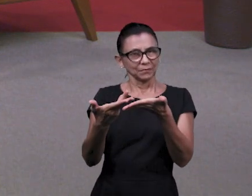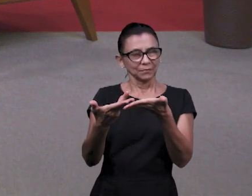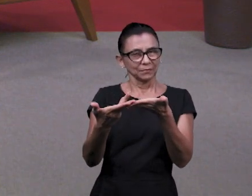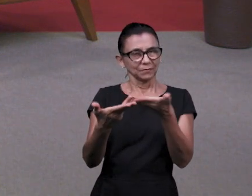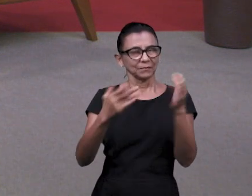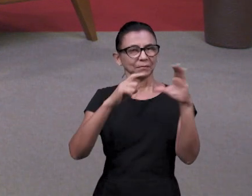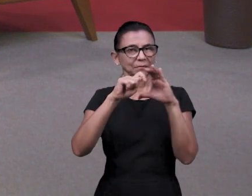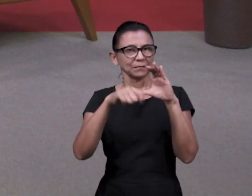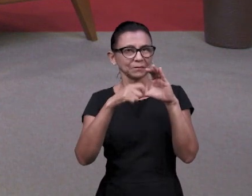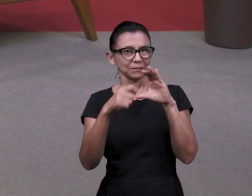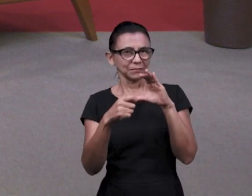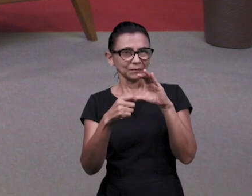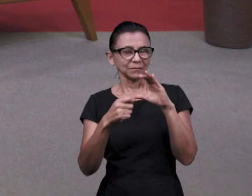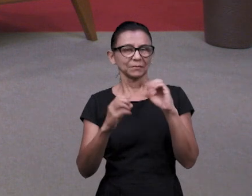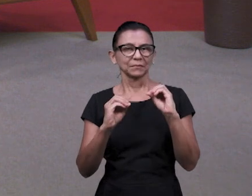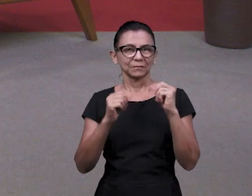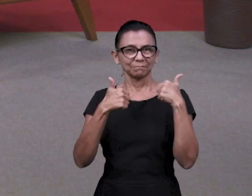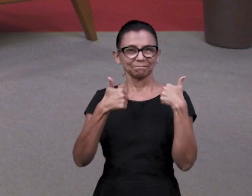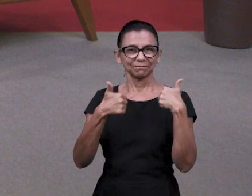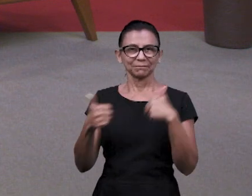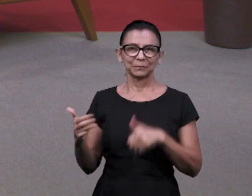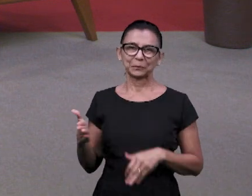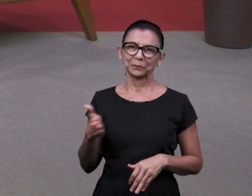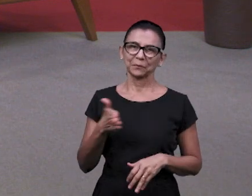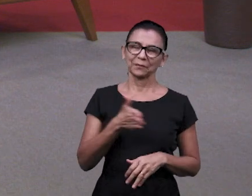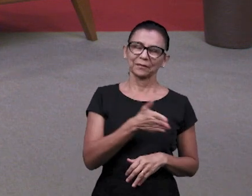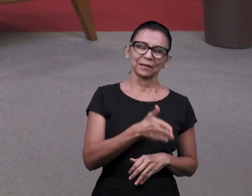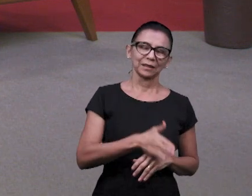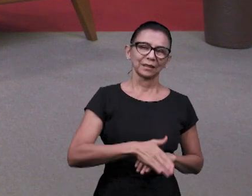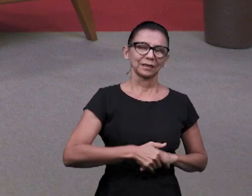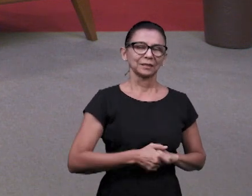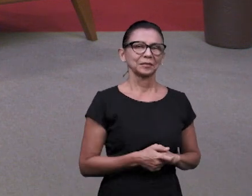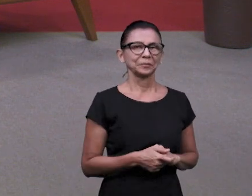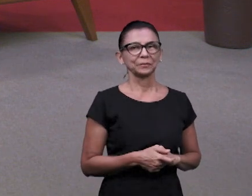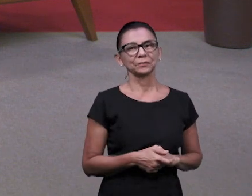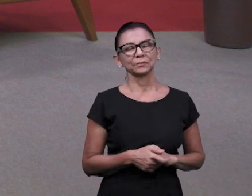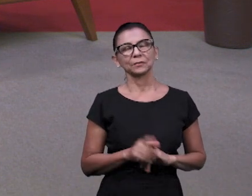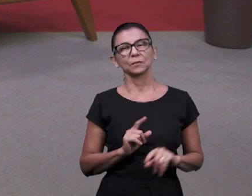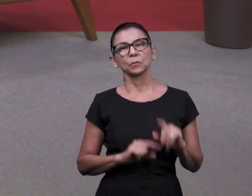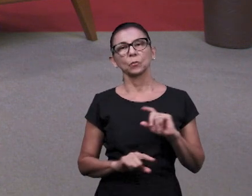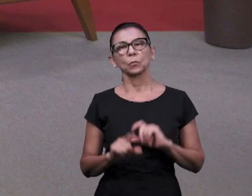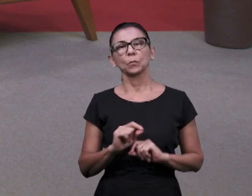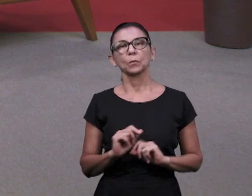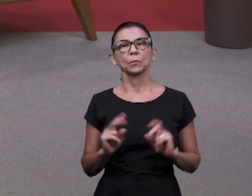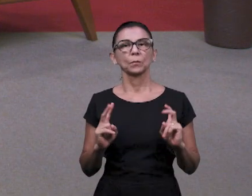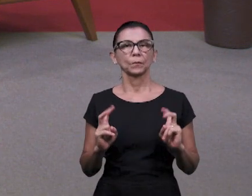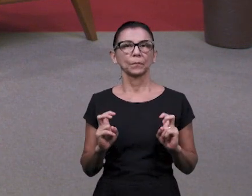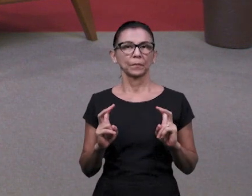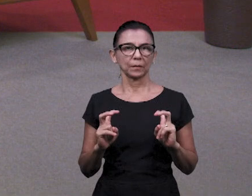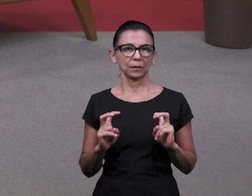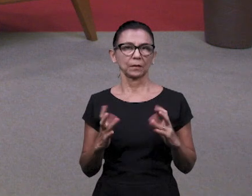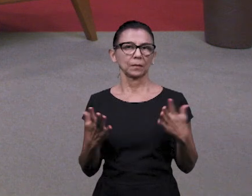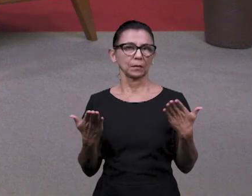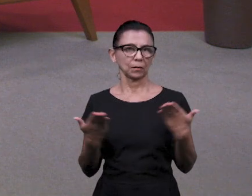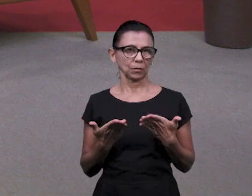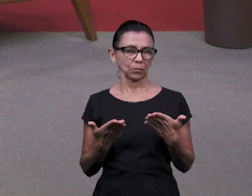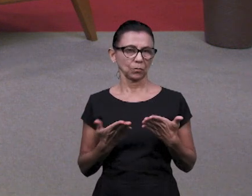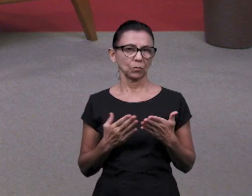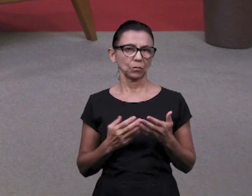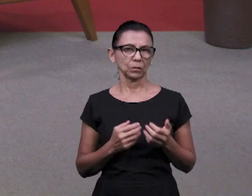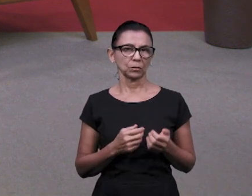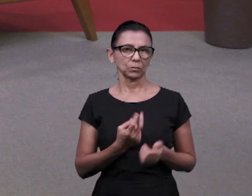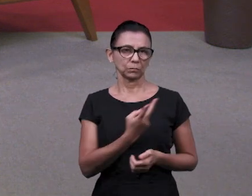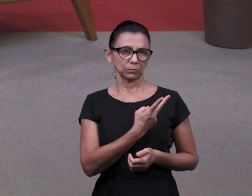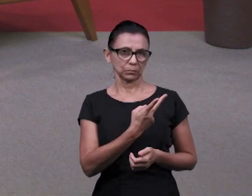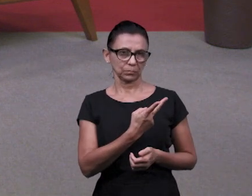leur participation. Très bien. Nous passons maintenant à la thématique que nous allons travailler aujourd'hui avec les frères